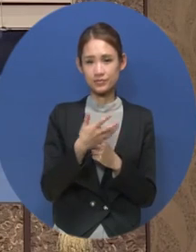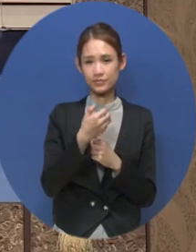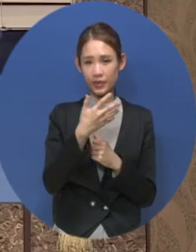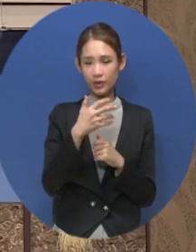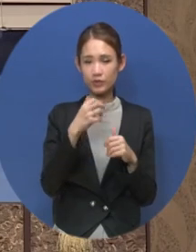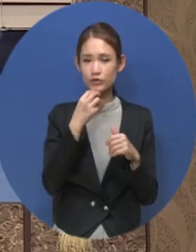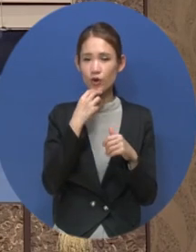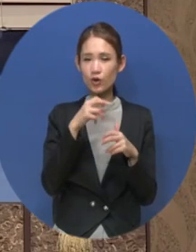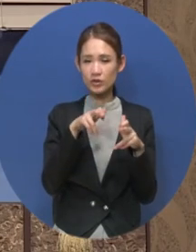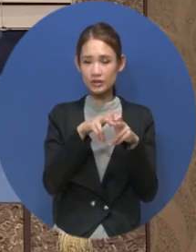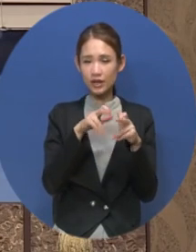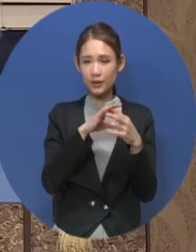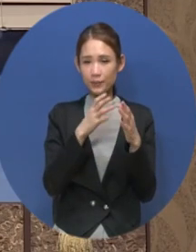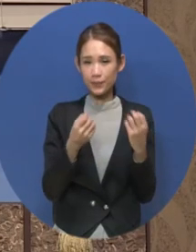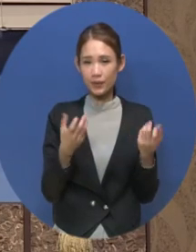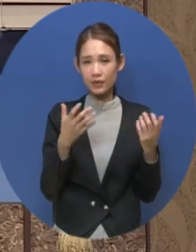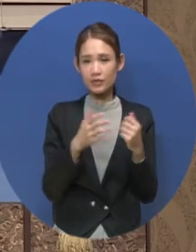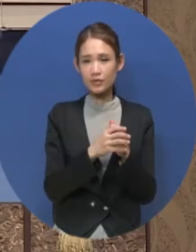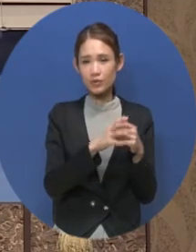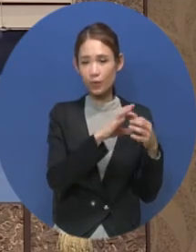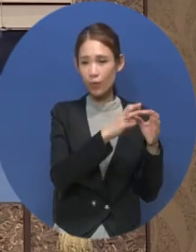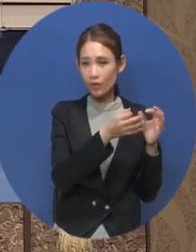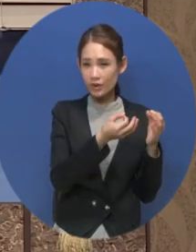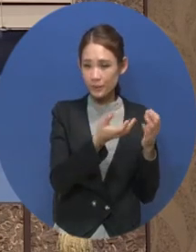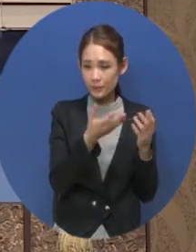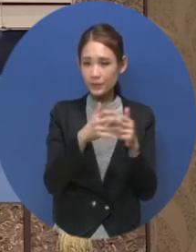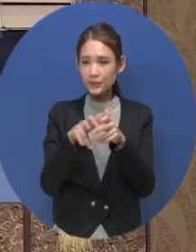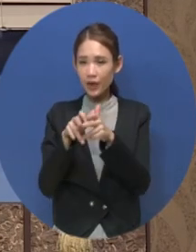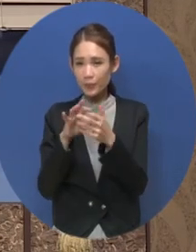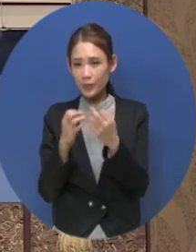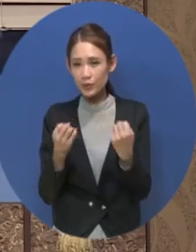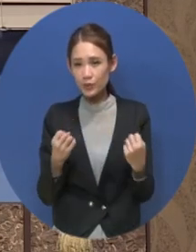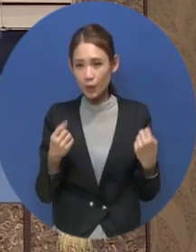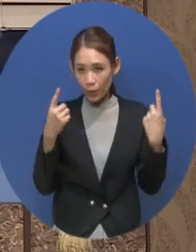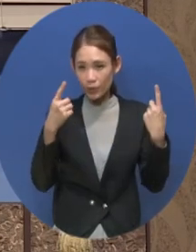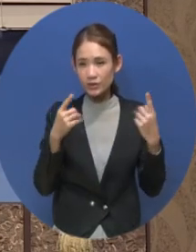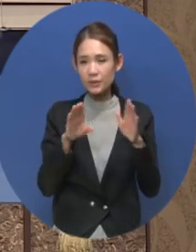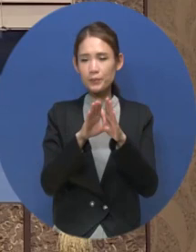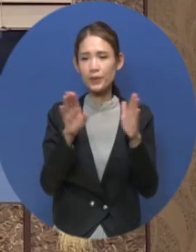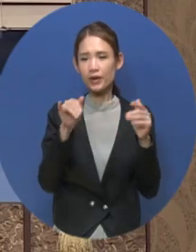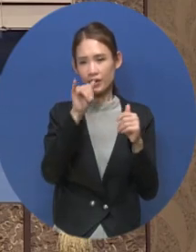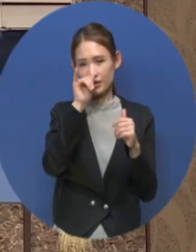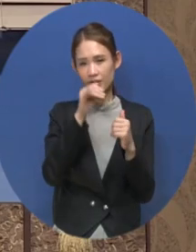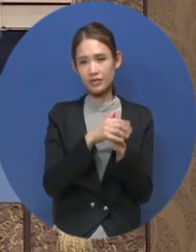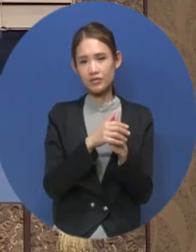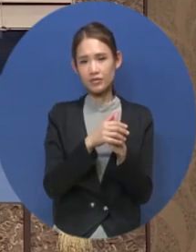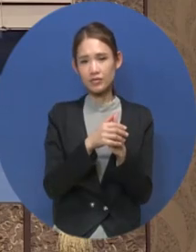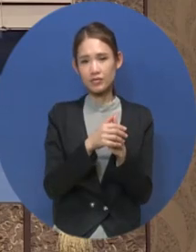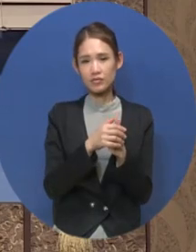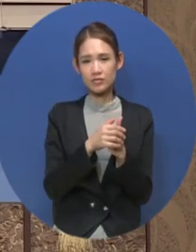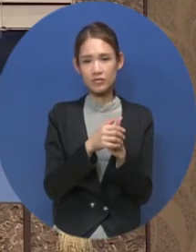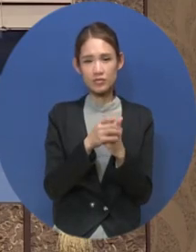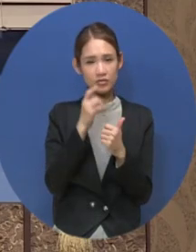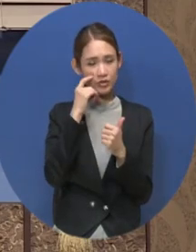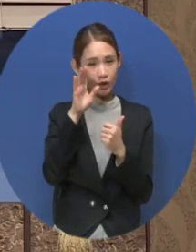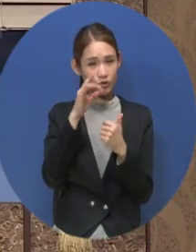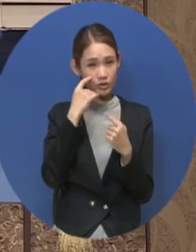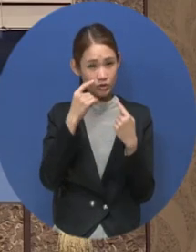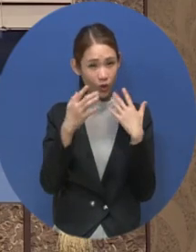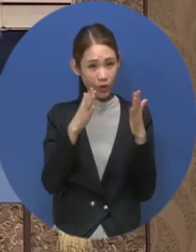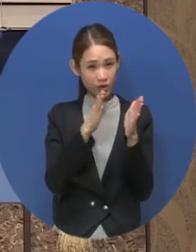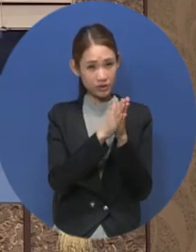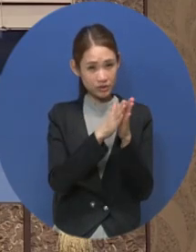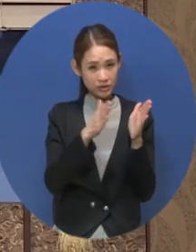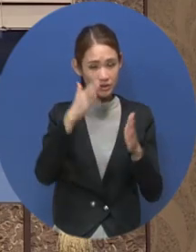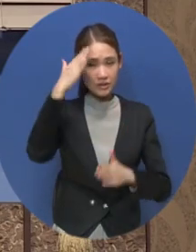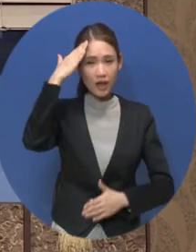1988년 서울 패럴림픽을 올림픽과 패럴림픽을 동시에 이렇게 네. 동년 동서에서 한 달 후에 장학하게 이렇게 시작된